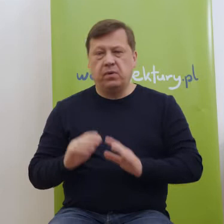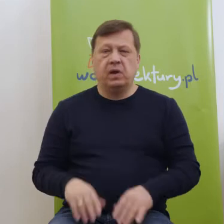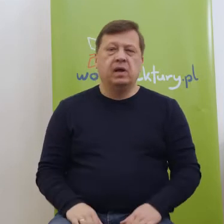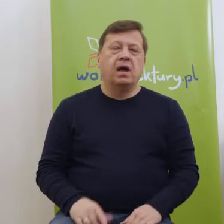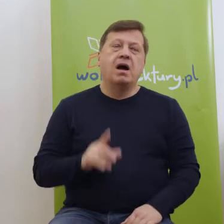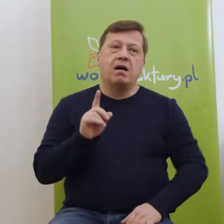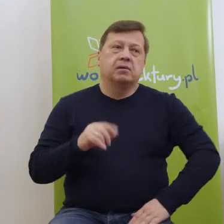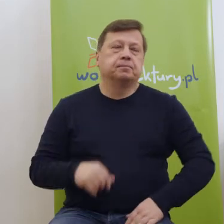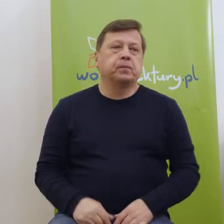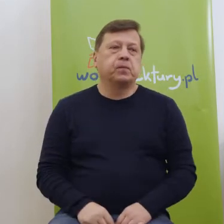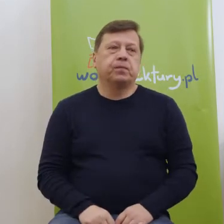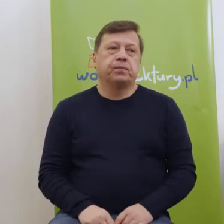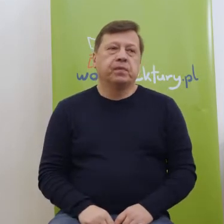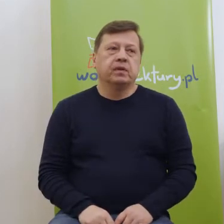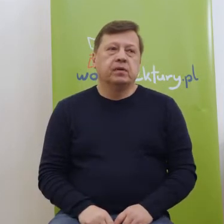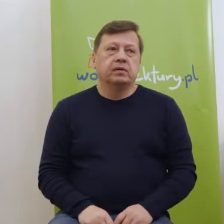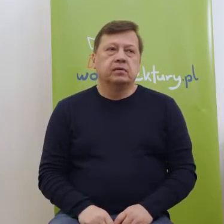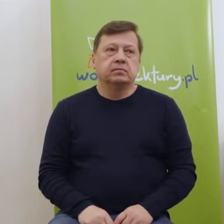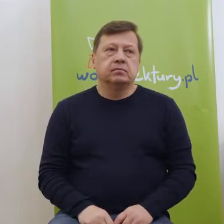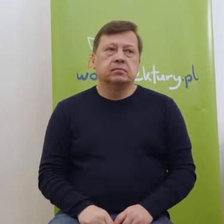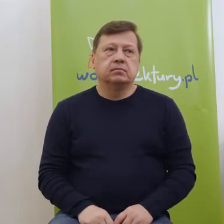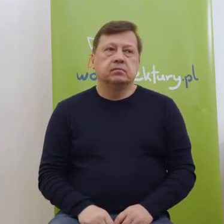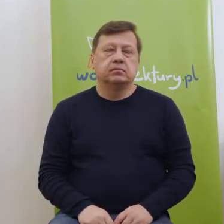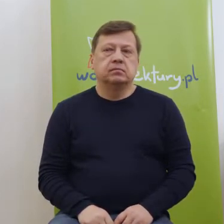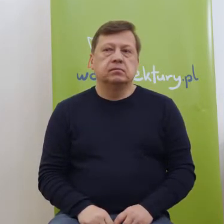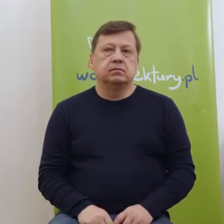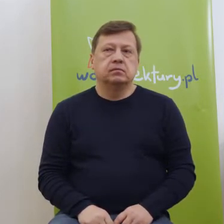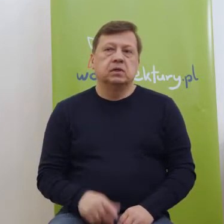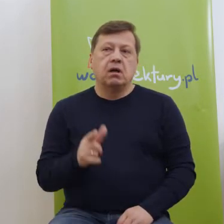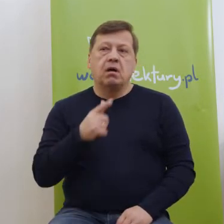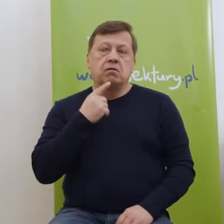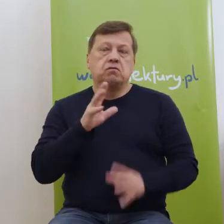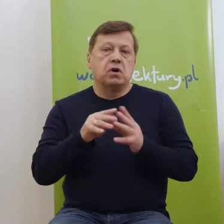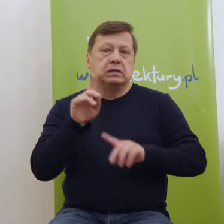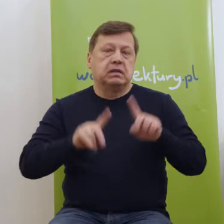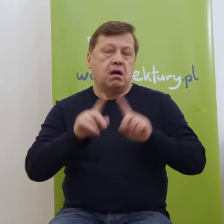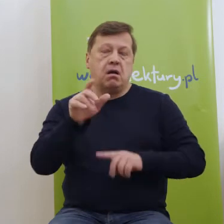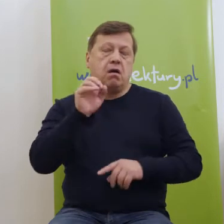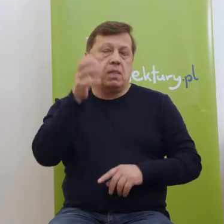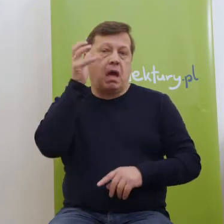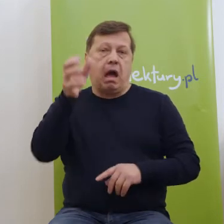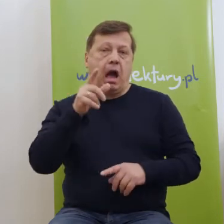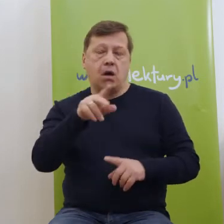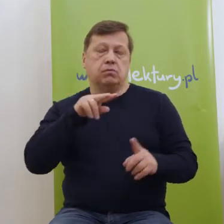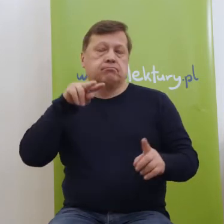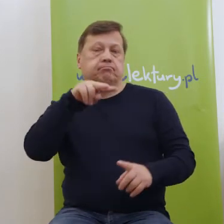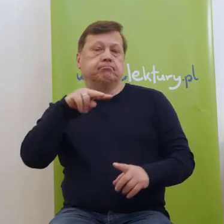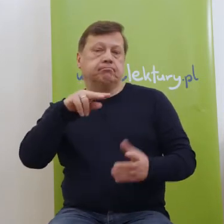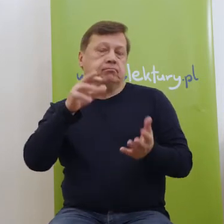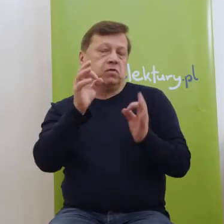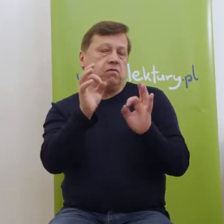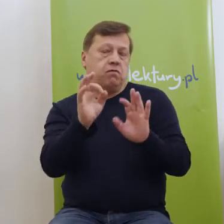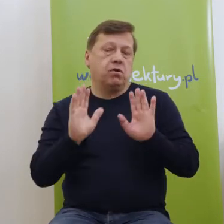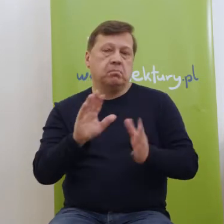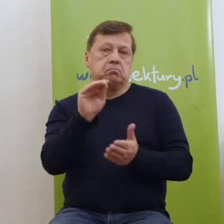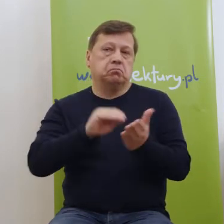To jest tak, że to jest również dużo bardziej interesujące z punktu widzenia autora. Po prostu takie postacie się dużo fajniej pisze.